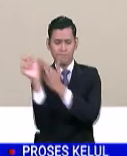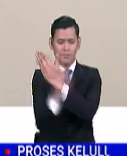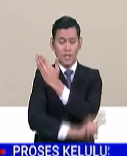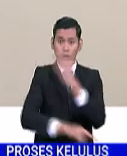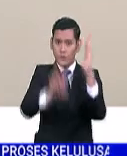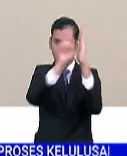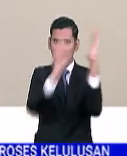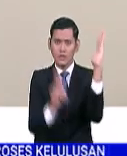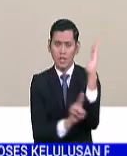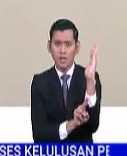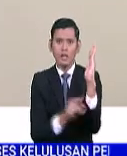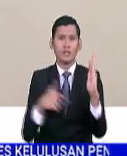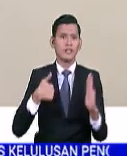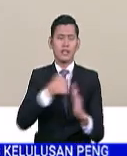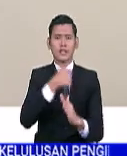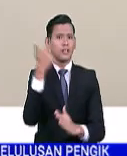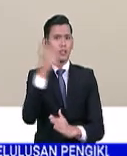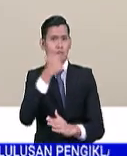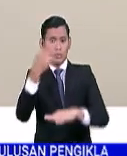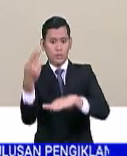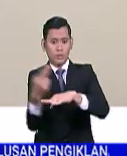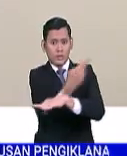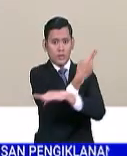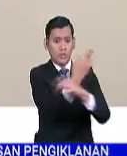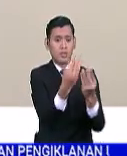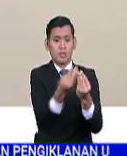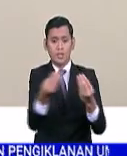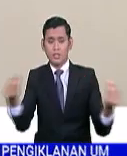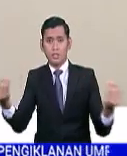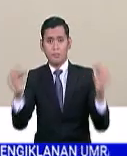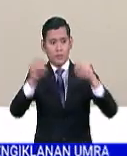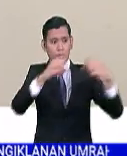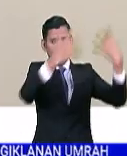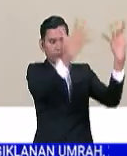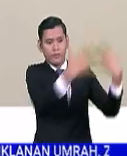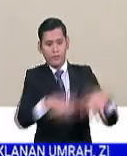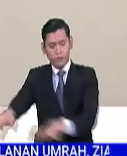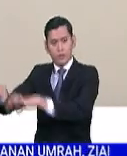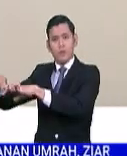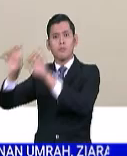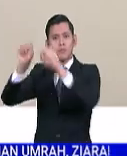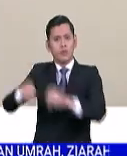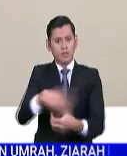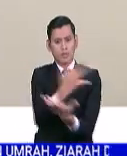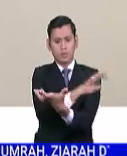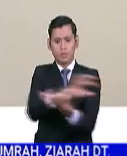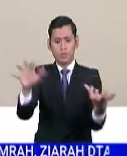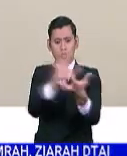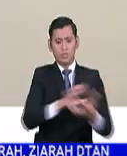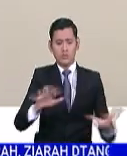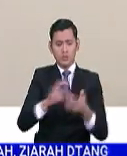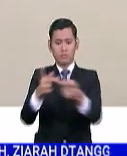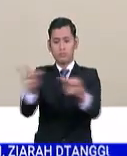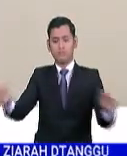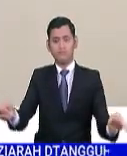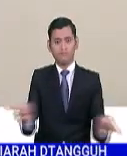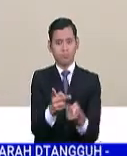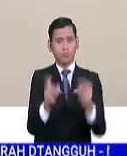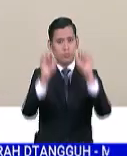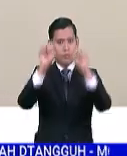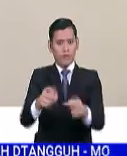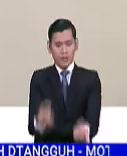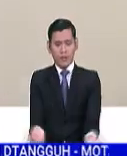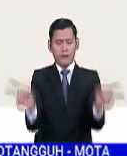tidak mahu lagi penggunaan tanah yang tidak terkawal sehingga menyebabkan bencana yang tidak sepatutnya berlaku dan